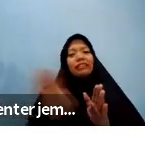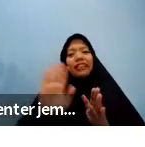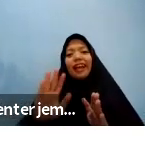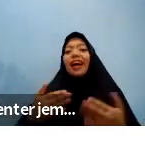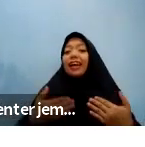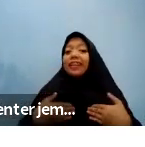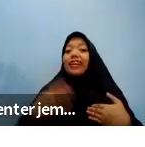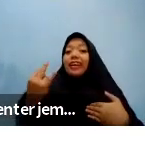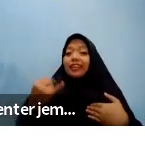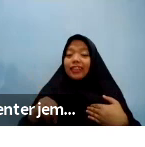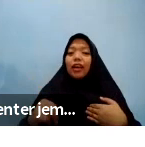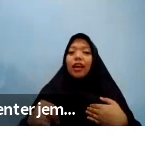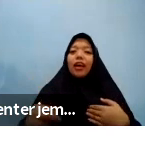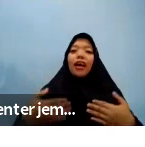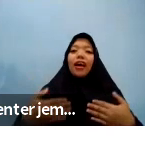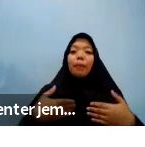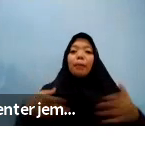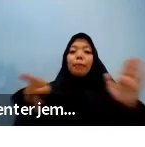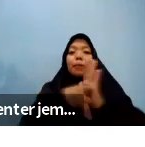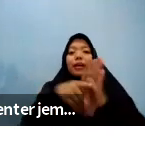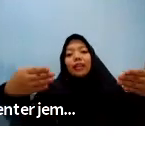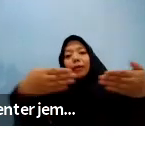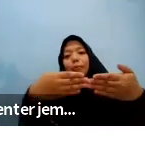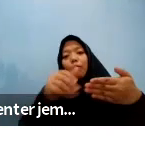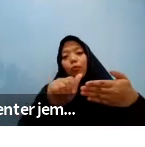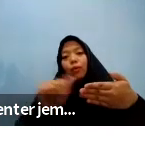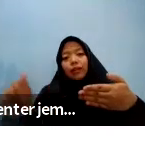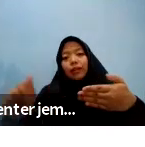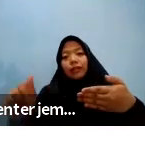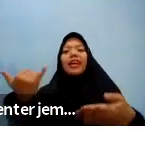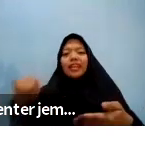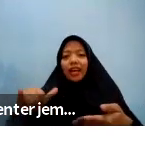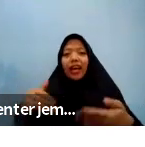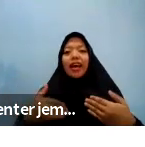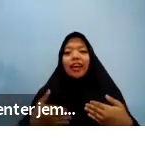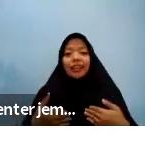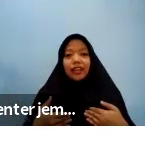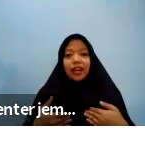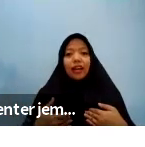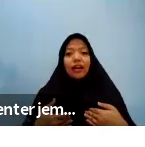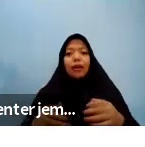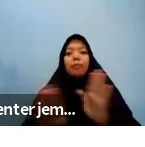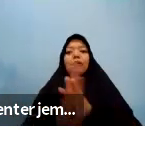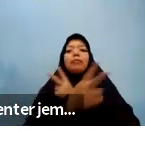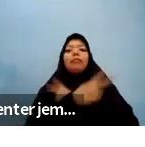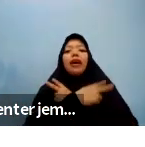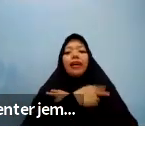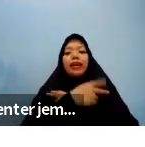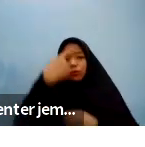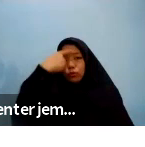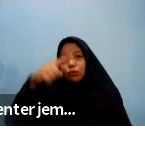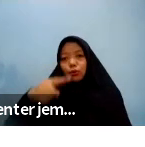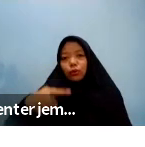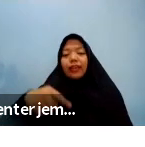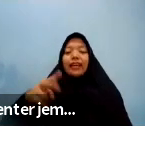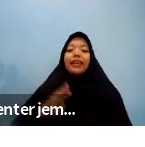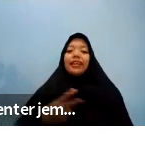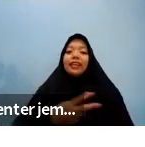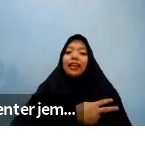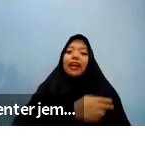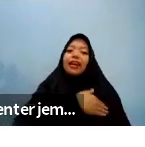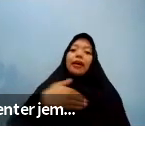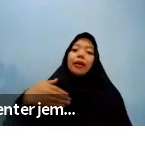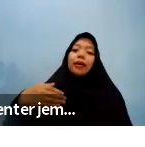dan yang keempat memastikan pemenuhan dukungan psikososial bagi pendidik peserta didik dan orang